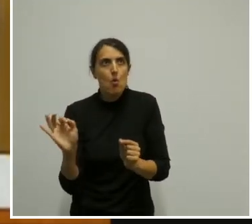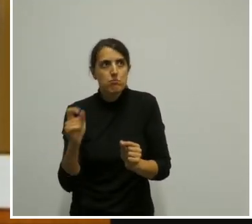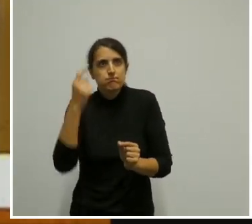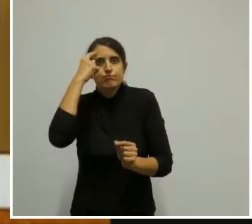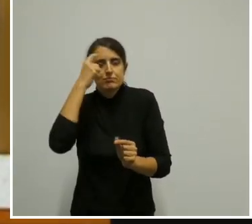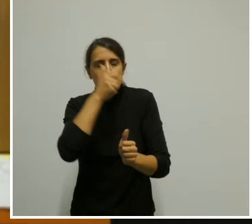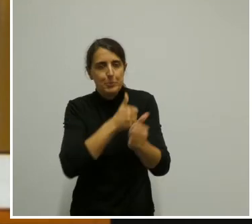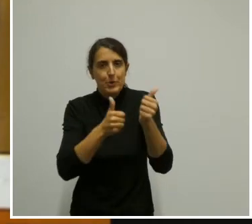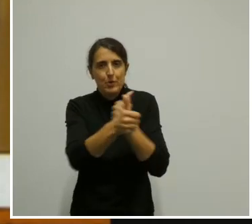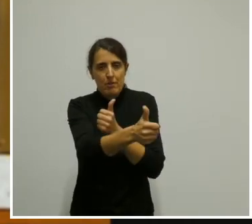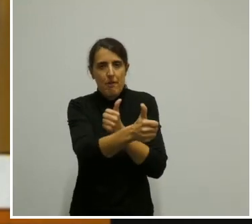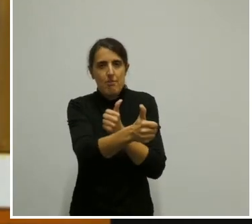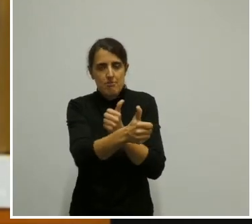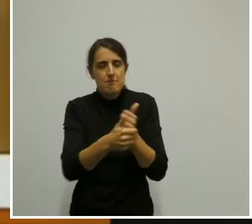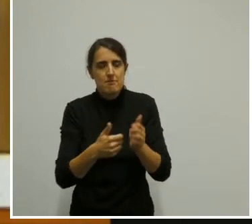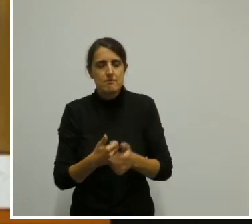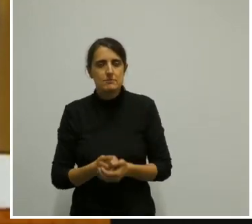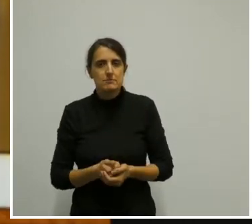de prioritat.